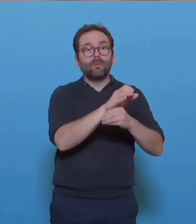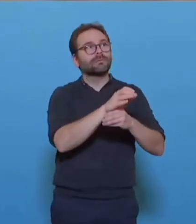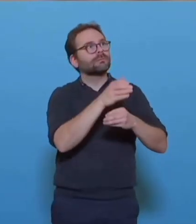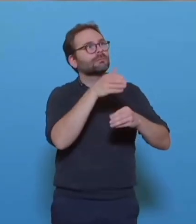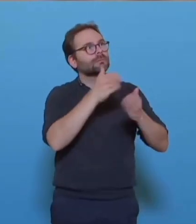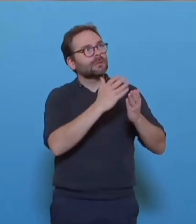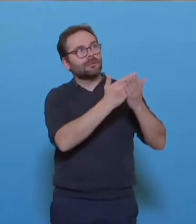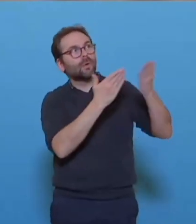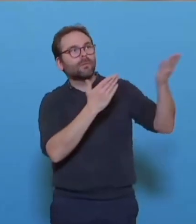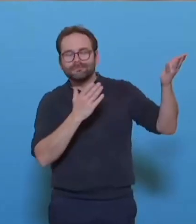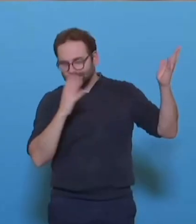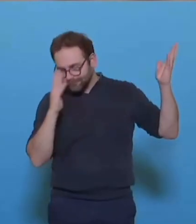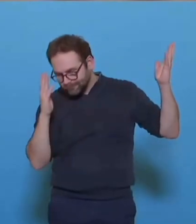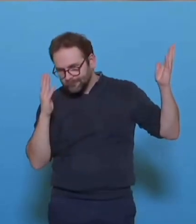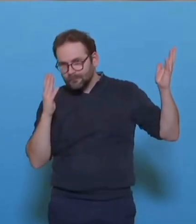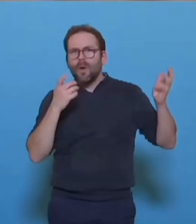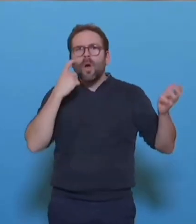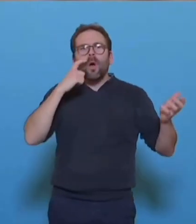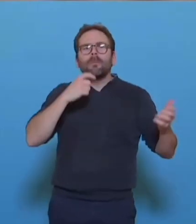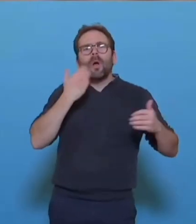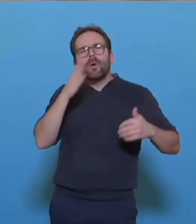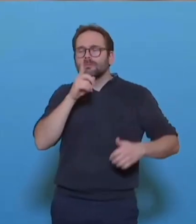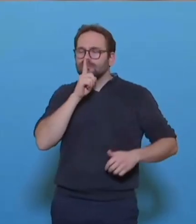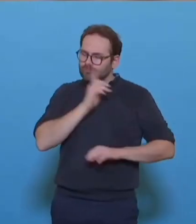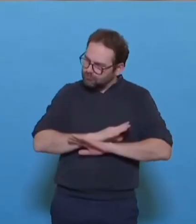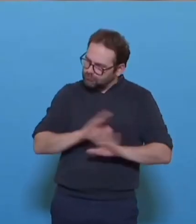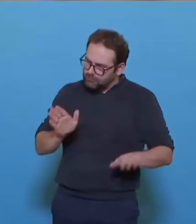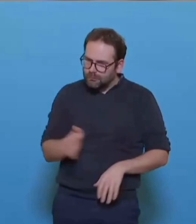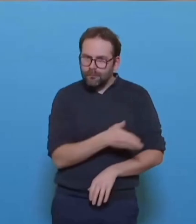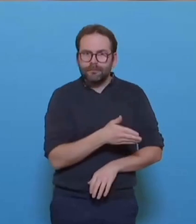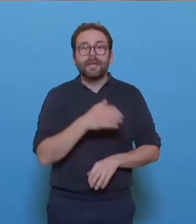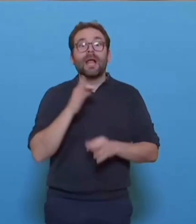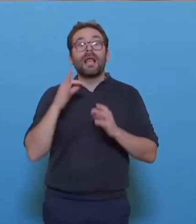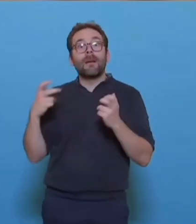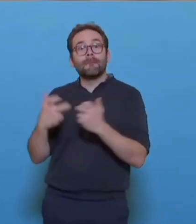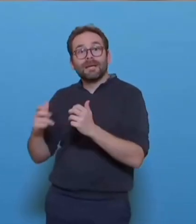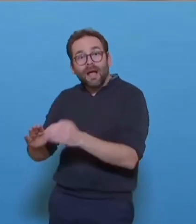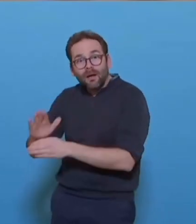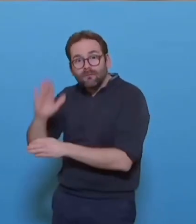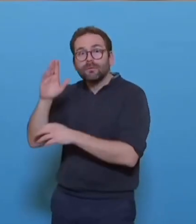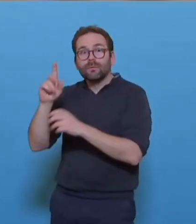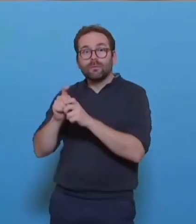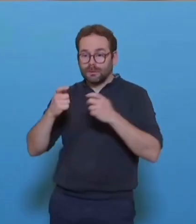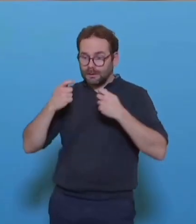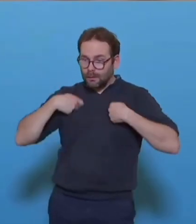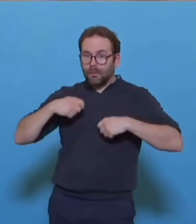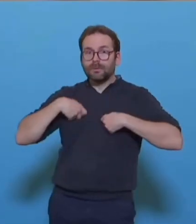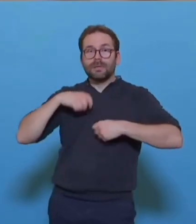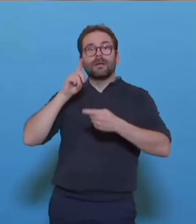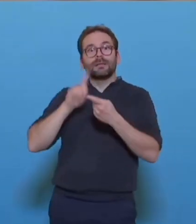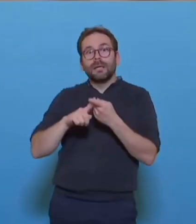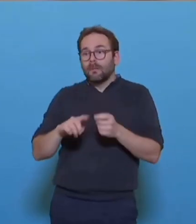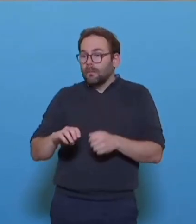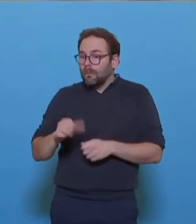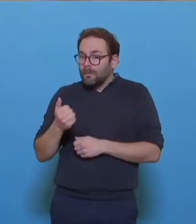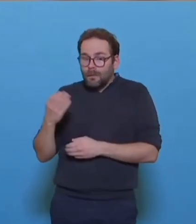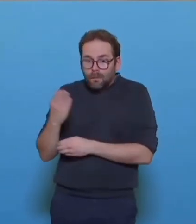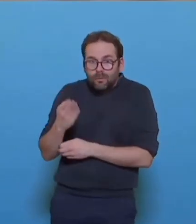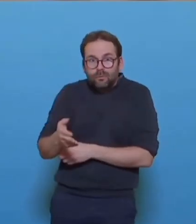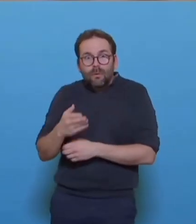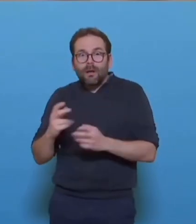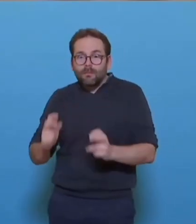décision-là, donc je ne ferai pas d'autres commentaires. Face à l'inflation et l'augmentation du coût des produits de première nécessité,